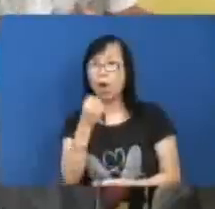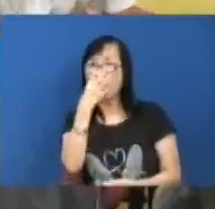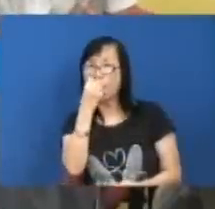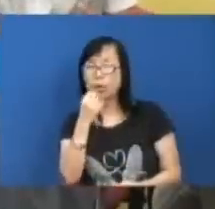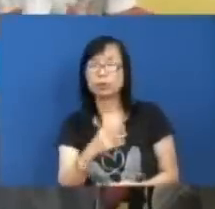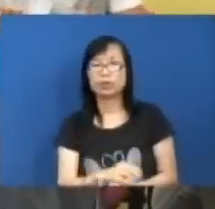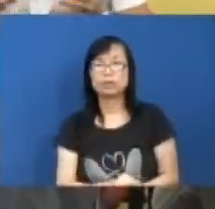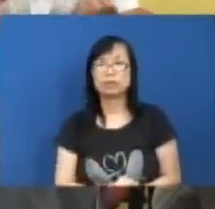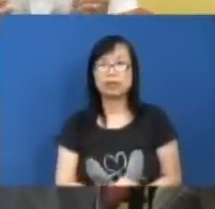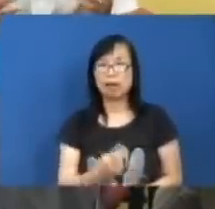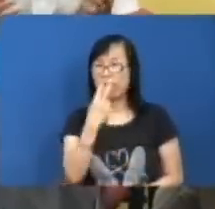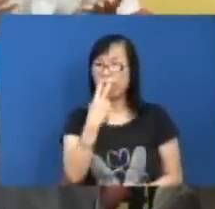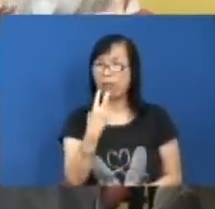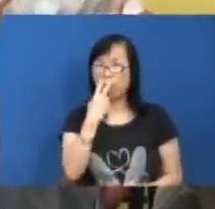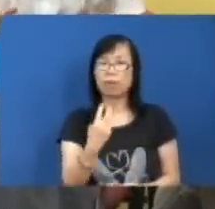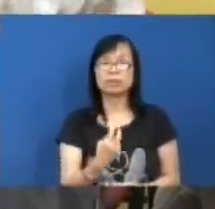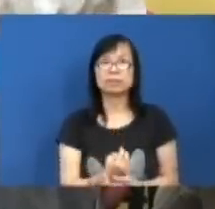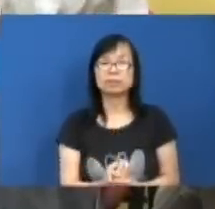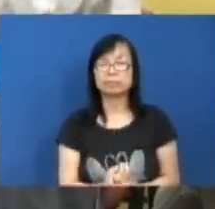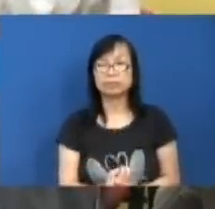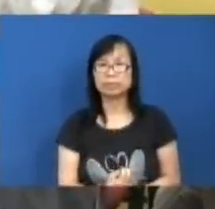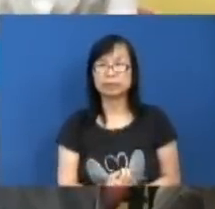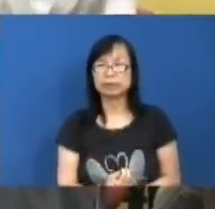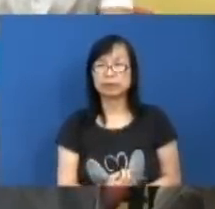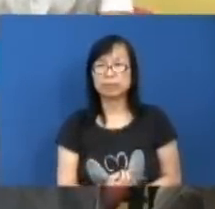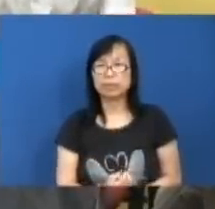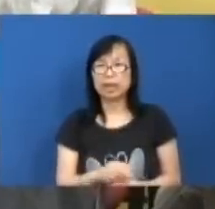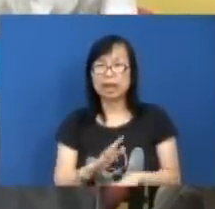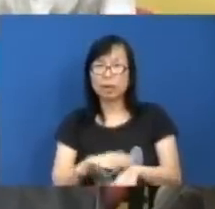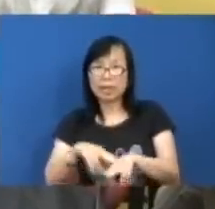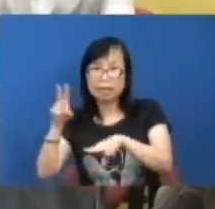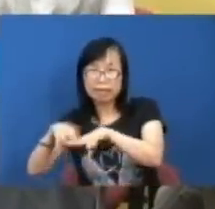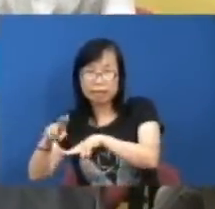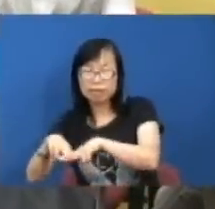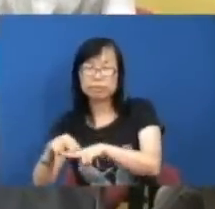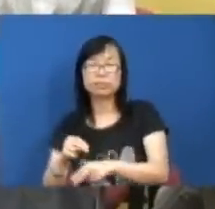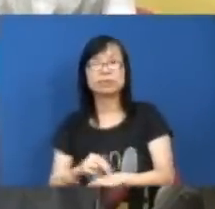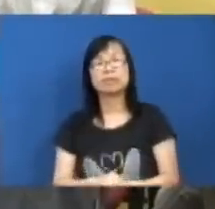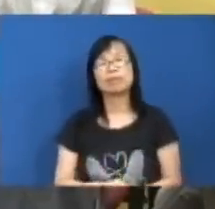咧，即都係空氣可能都多污染，或者由於我哋國內啦，有時啲